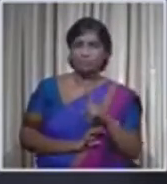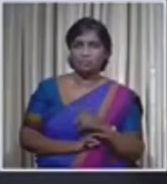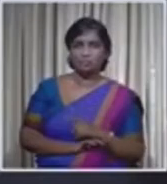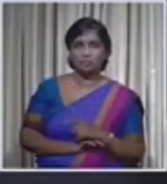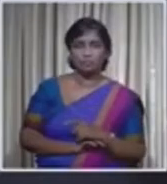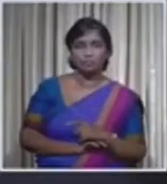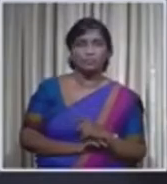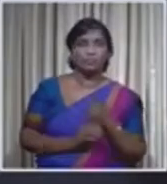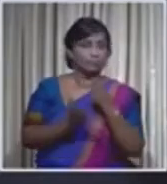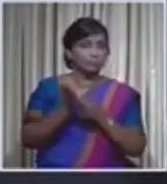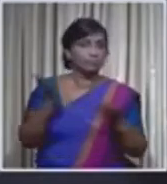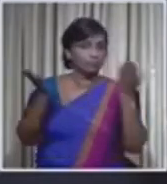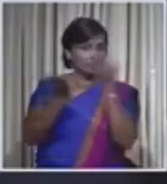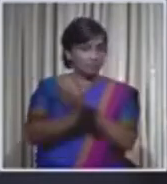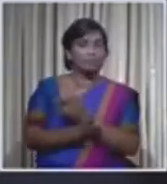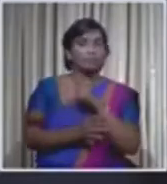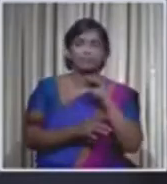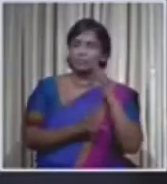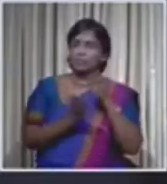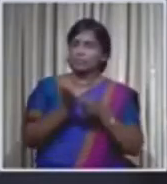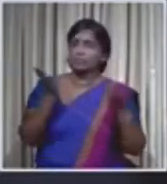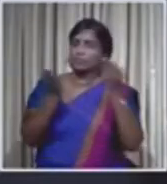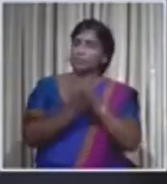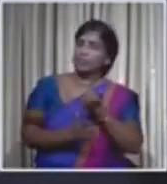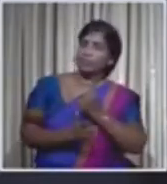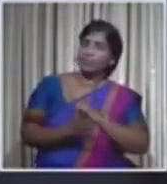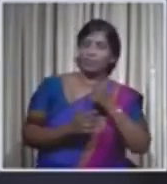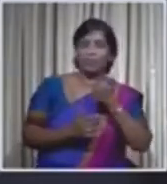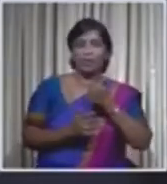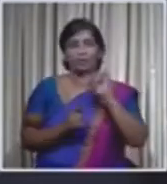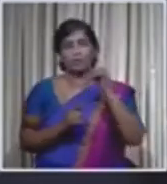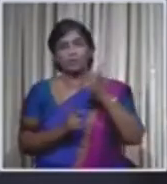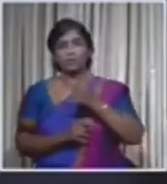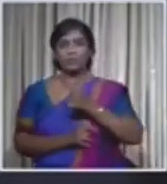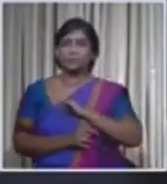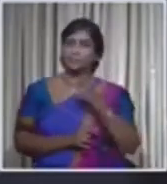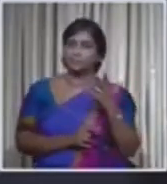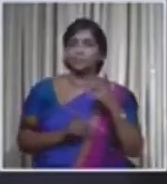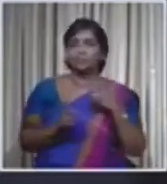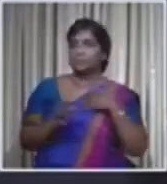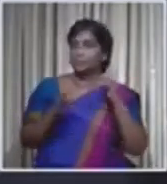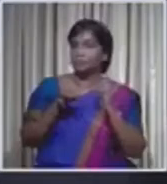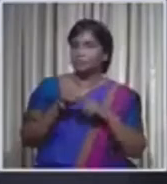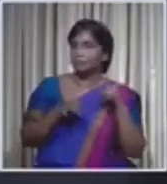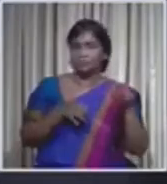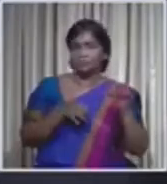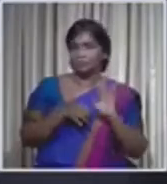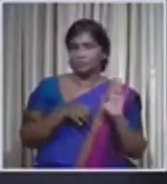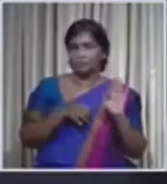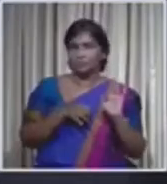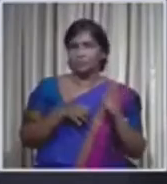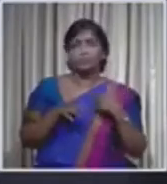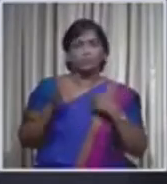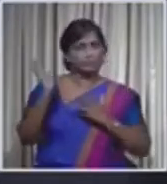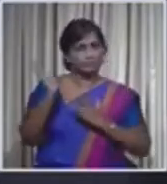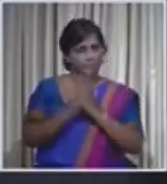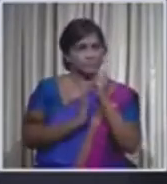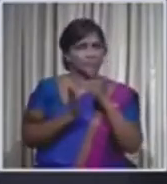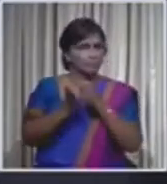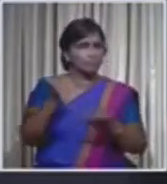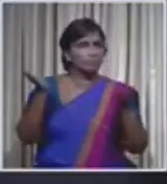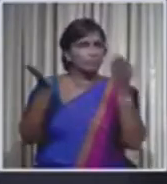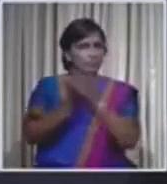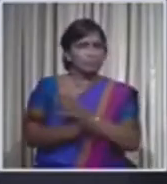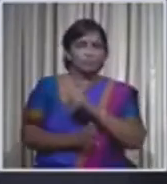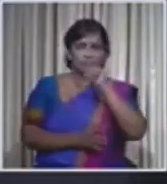ෆ්‍රන්ටියර් එනර්ජි ගිවිසුම ගැන සමහර ගිවිසුමට පක්ෂයි සමහර ගිවිසුමට විරුද්ධයි මම ප්‍රශ්න විතර නෙමෙයි අපිට අයිතියක් තියෙනවා ඒ ගිවිසුමෙන්